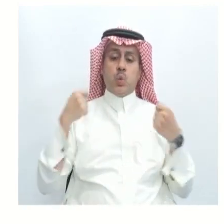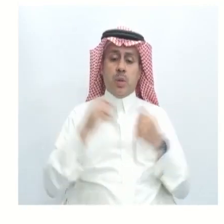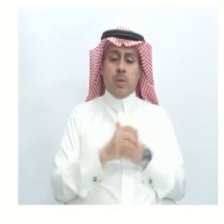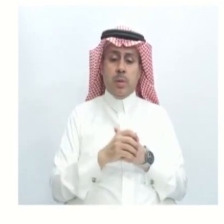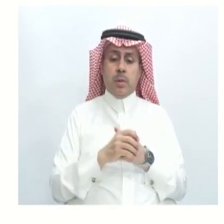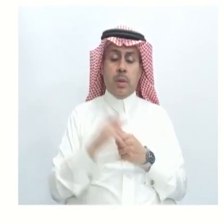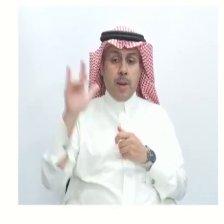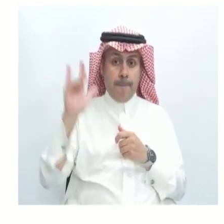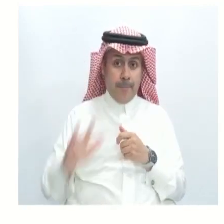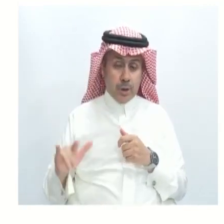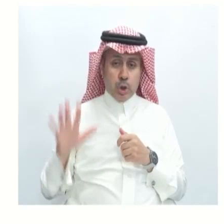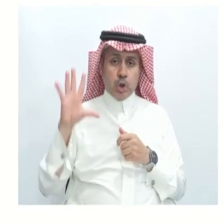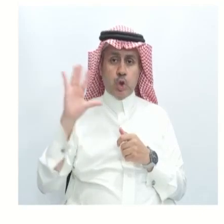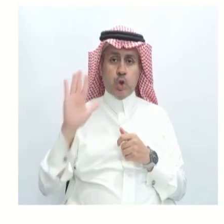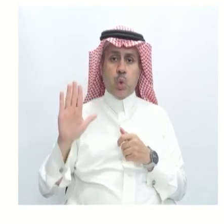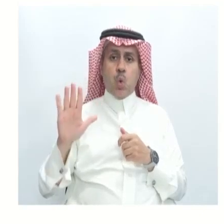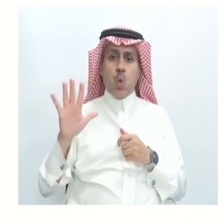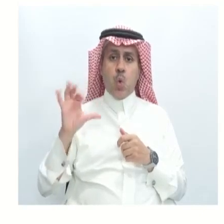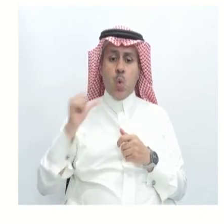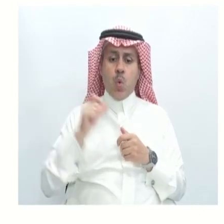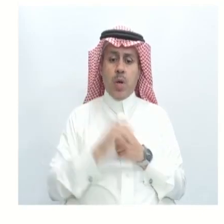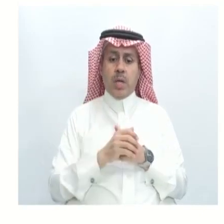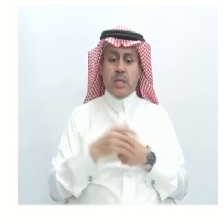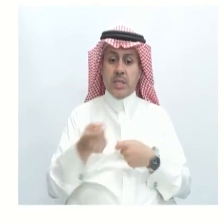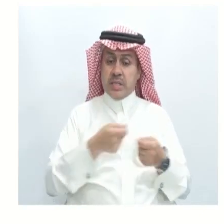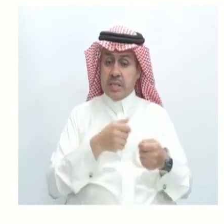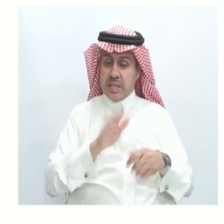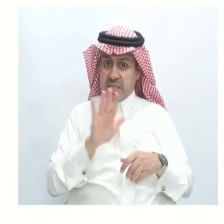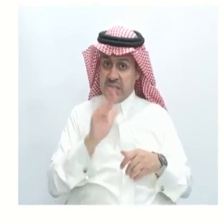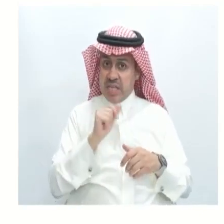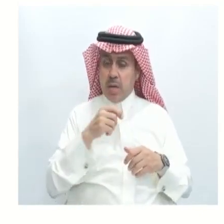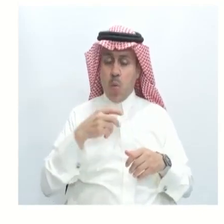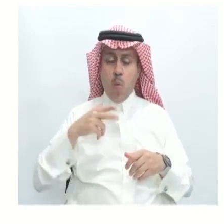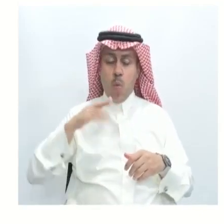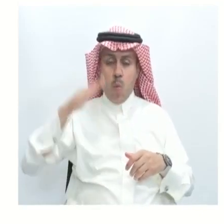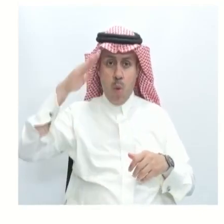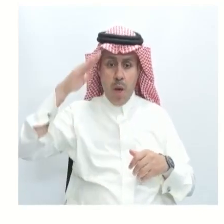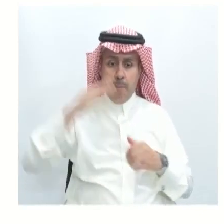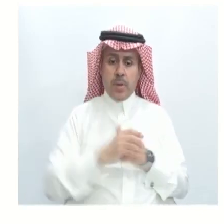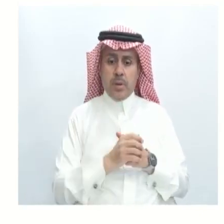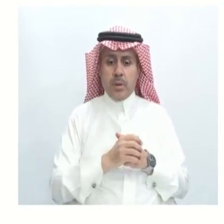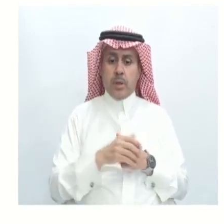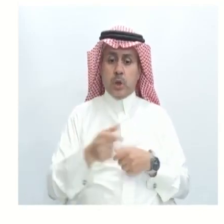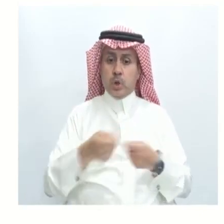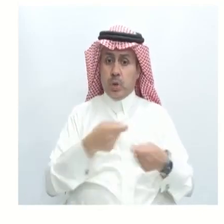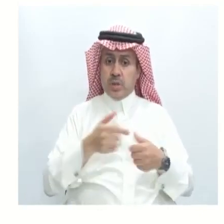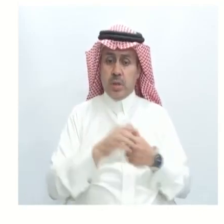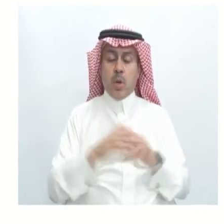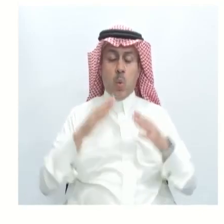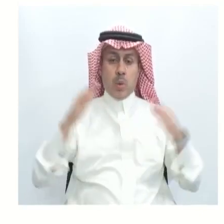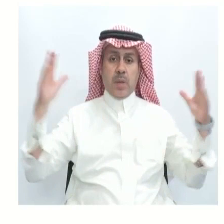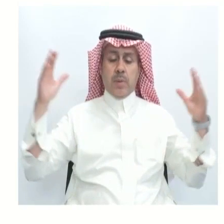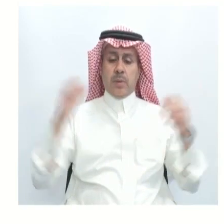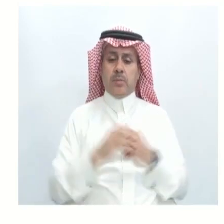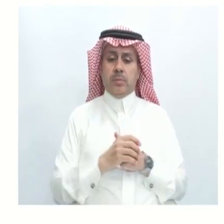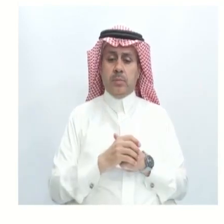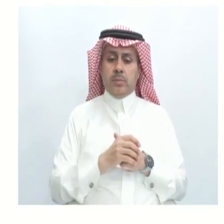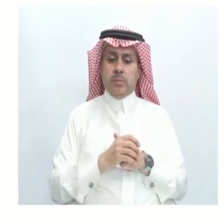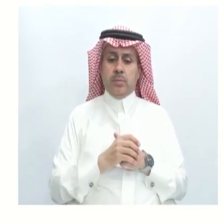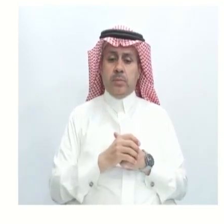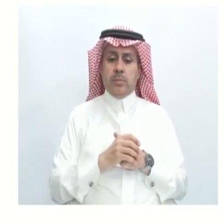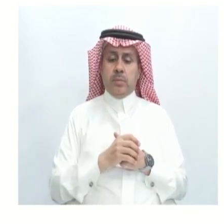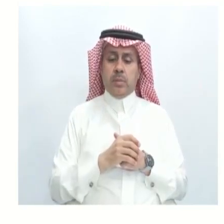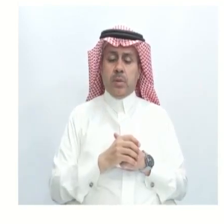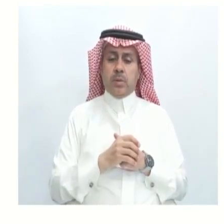مجلس شؤون السياسيه والامنيه خامسا مجلس الشؤون الاقتصاديه والتنميه هذه الاجهزه